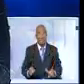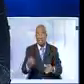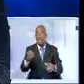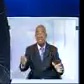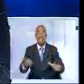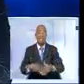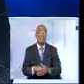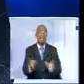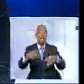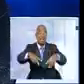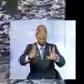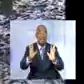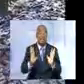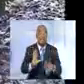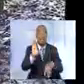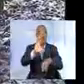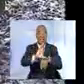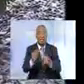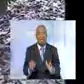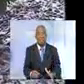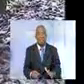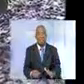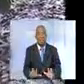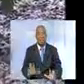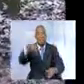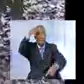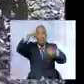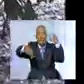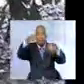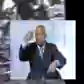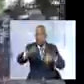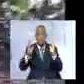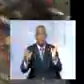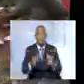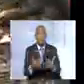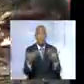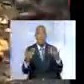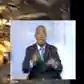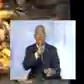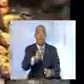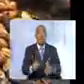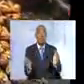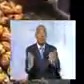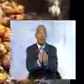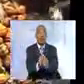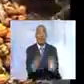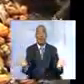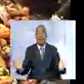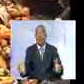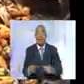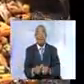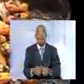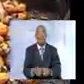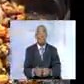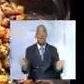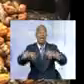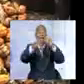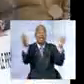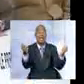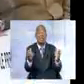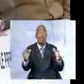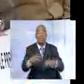point avec Adama Koné. Les magistrats s'activent sous les cacaoyers. À la veille de la prochaine campagne cacaoyère qui s'ouvre